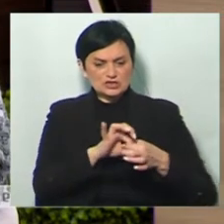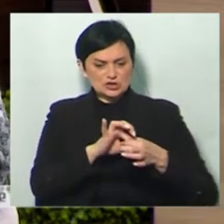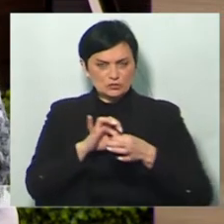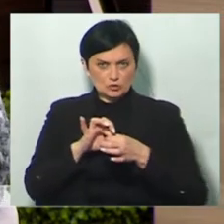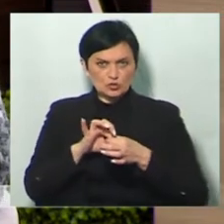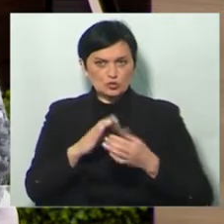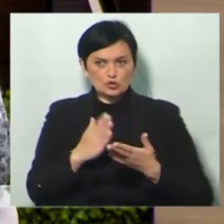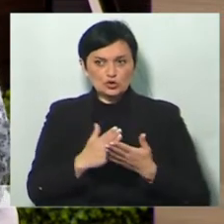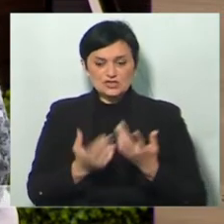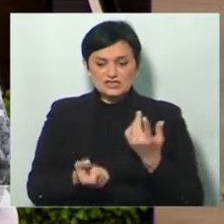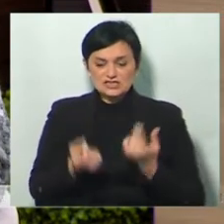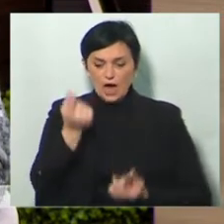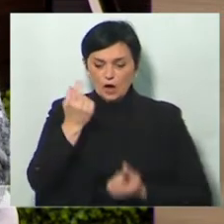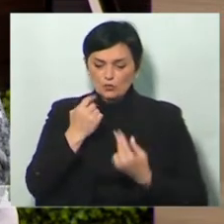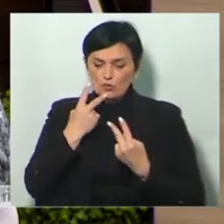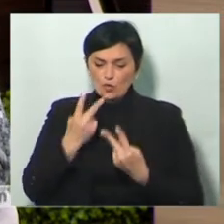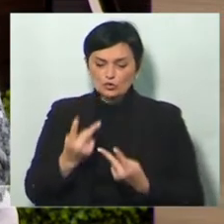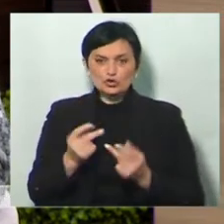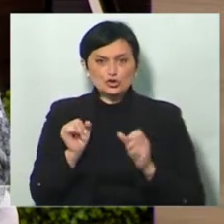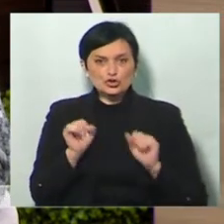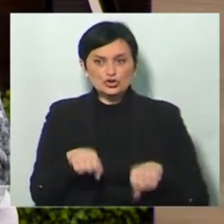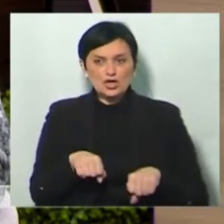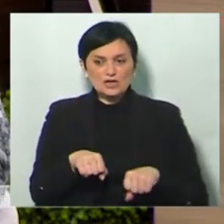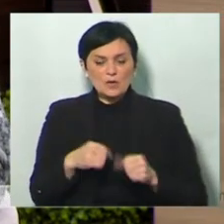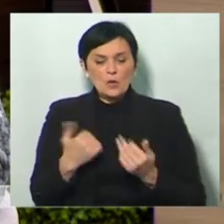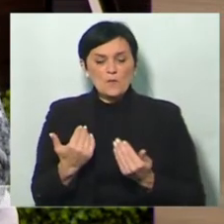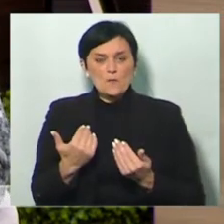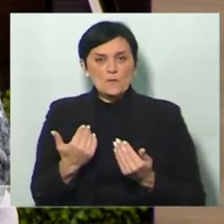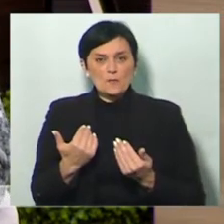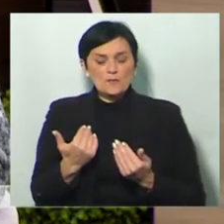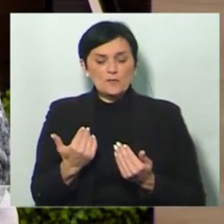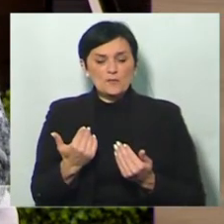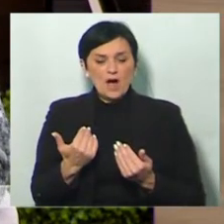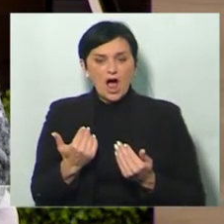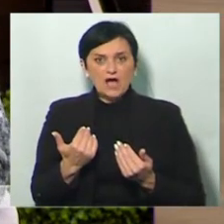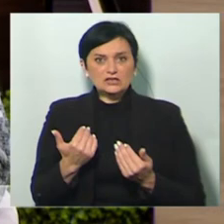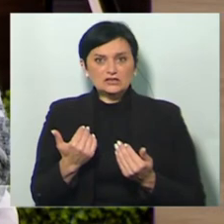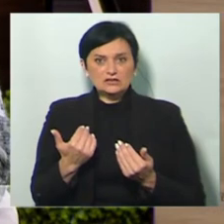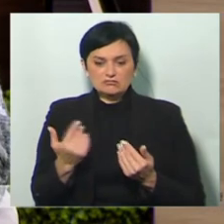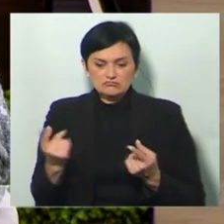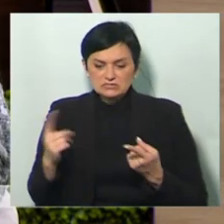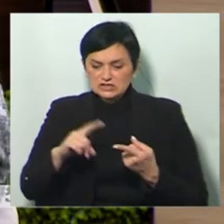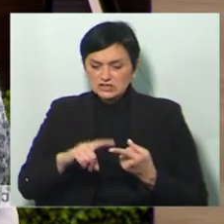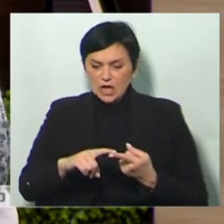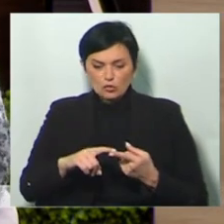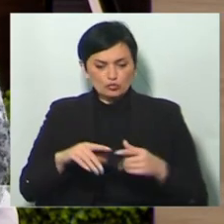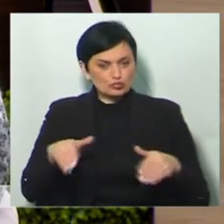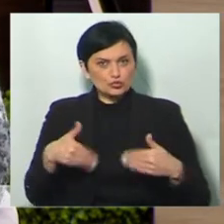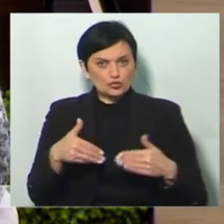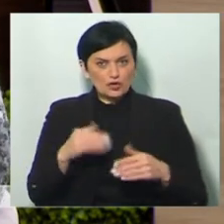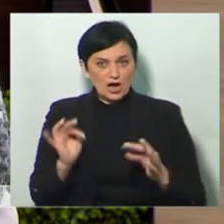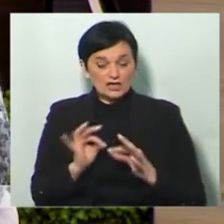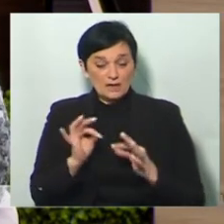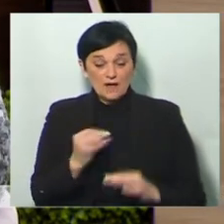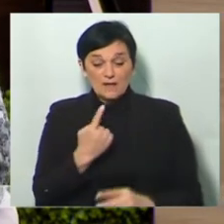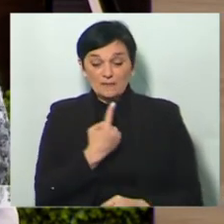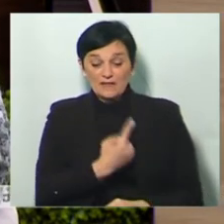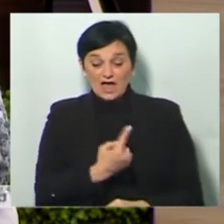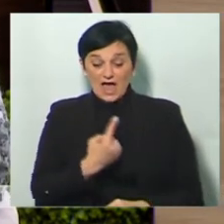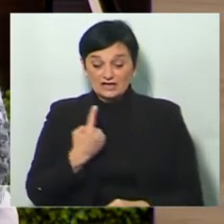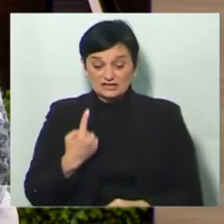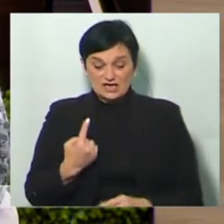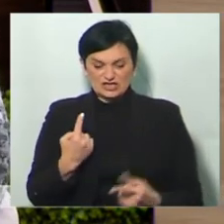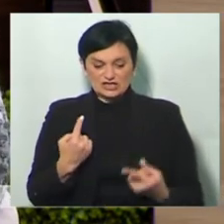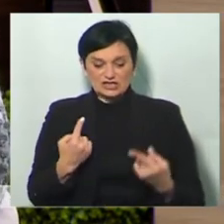რომელმაც წარმოაჩინეს, რომ შეიძლება მათ საერთო არაფერი ქონოდათ. Და ერთ-ერთი განსხვავება, რომელზეც